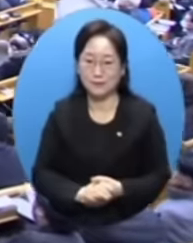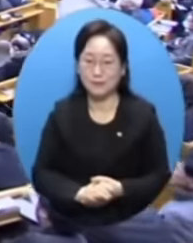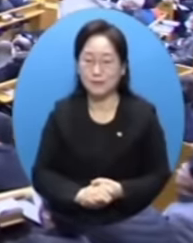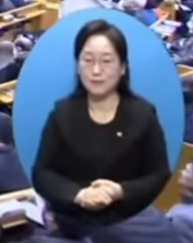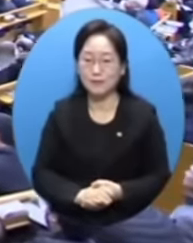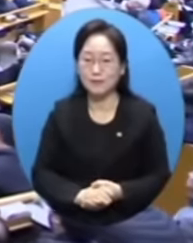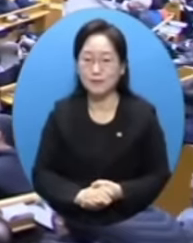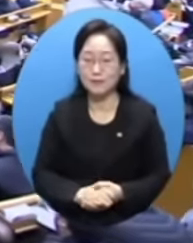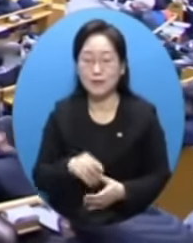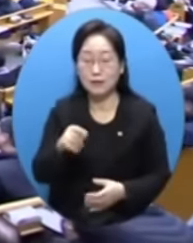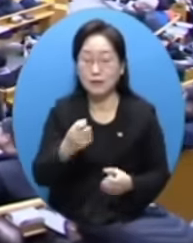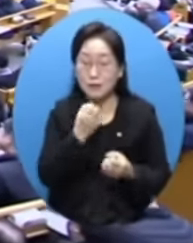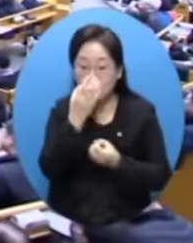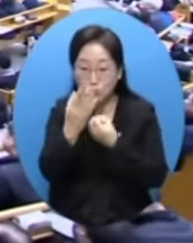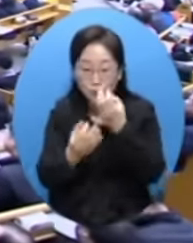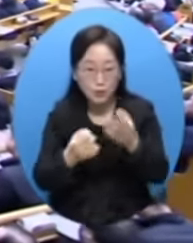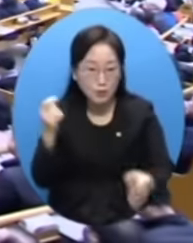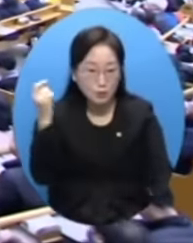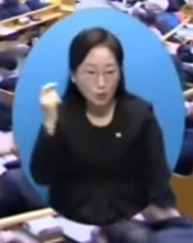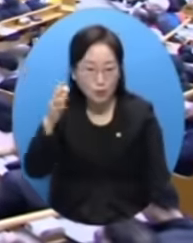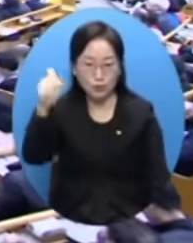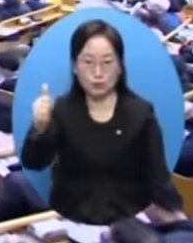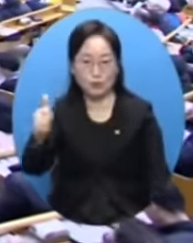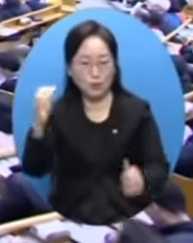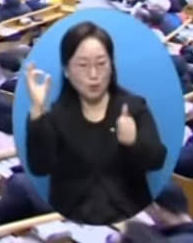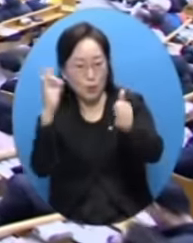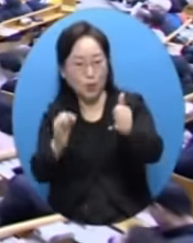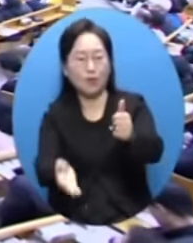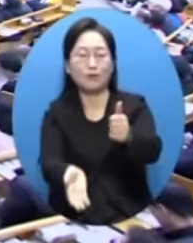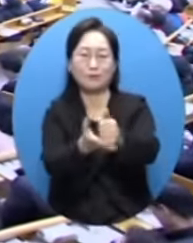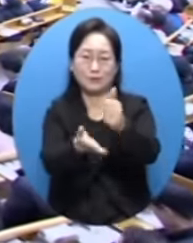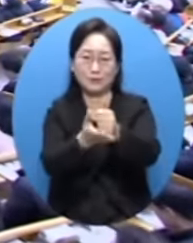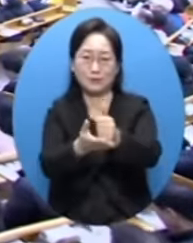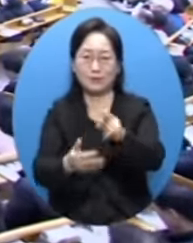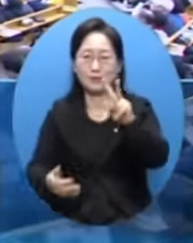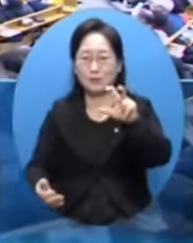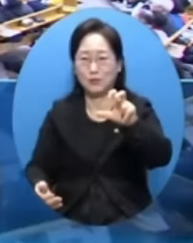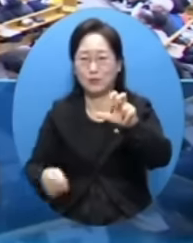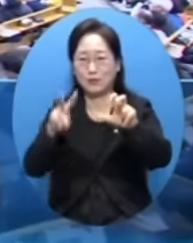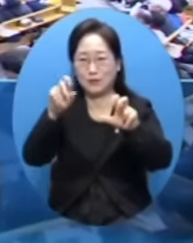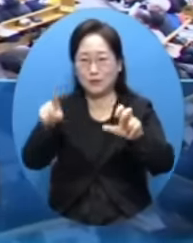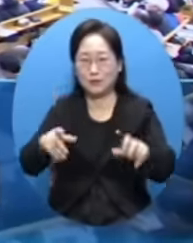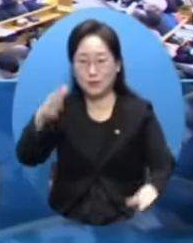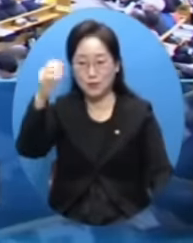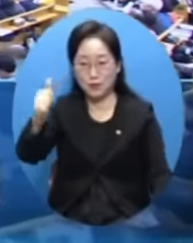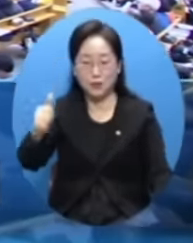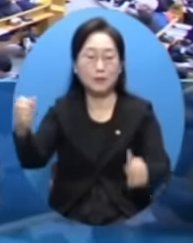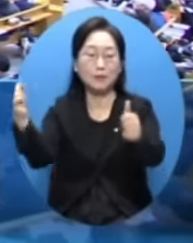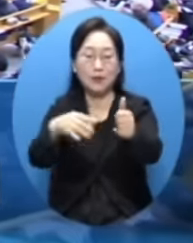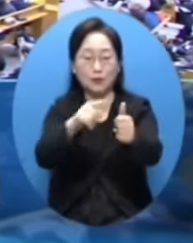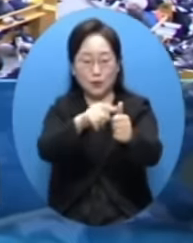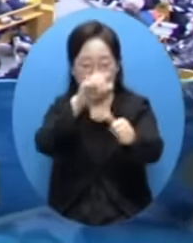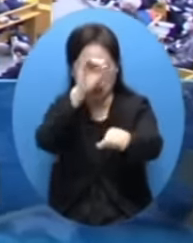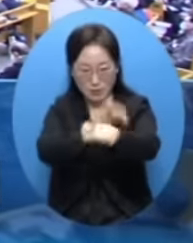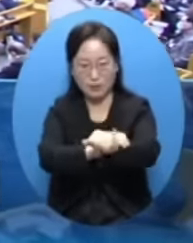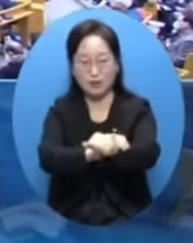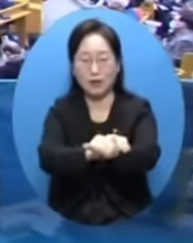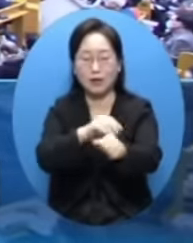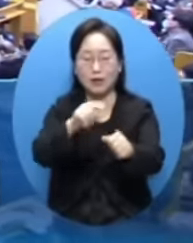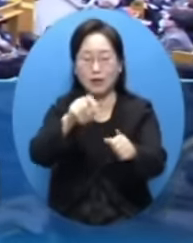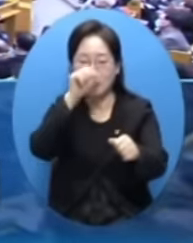바랍니다이 고백을 듣고 주인이 칭찬합니다 25장 21절에 그 주인이 이르되 잘하였도다